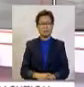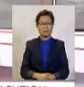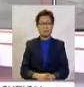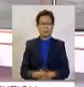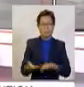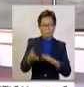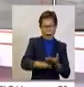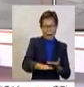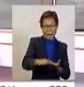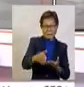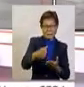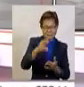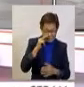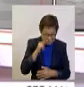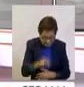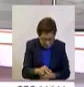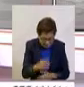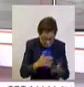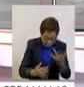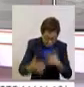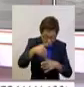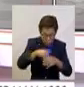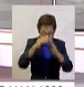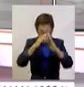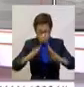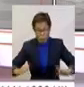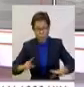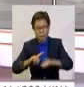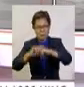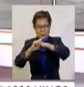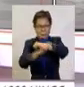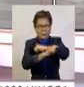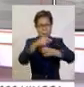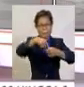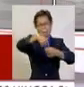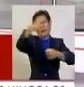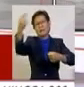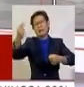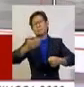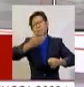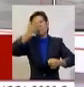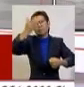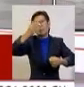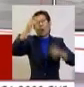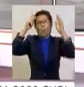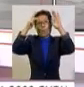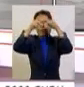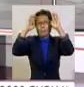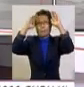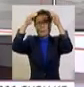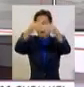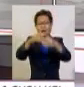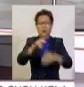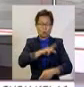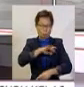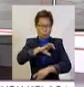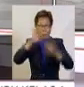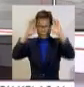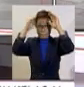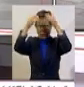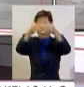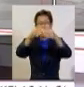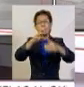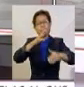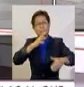Susulan mayat lelaki ditemukan dalam kebakaran di sebuah rumah di Taman Pandan Indah, Kuantan, Pahang. Ketua Polis Pahang, Datuk Muhammad